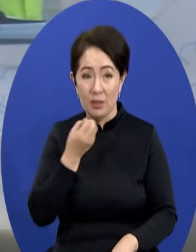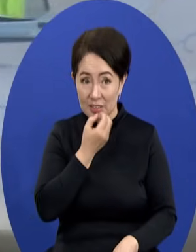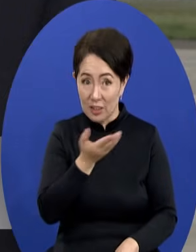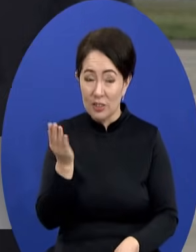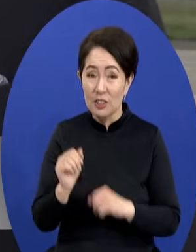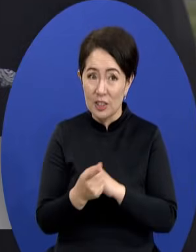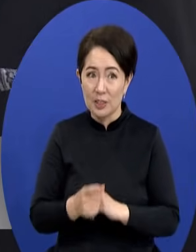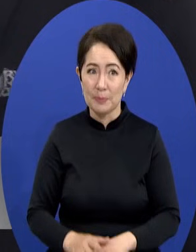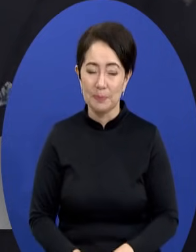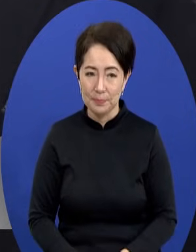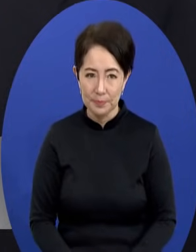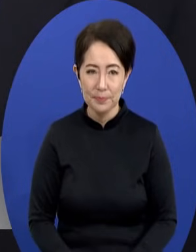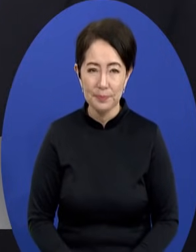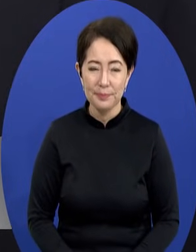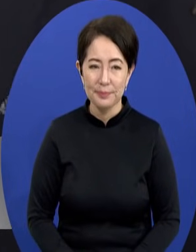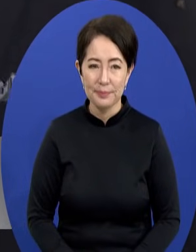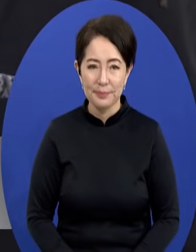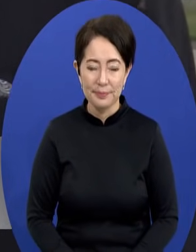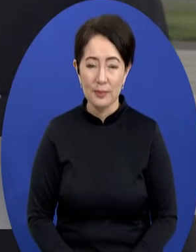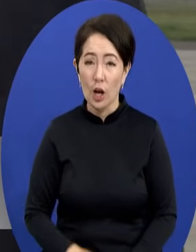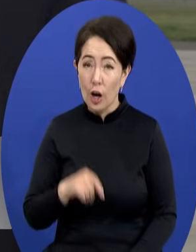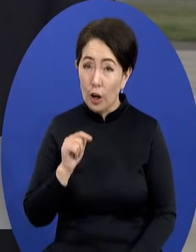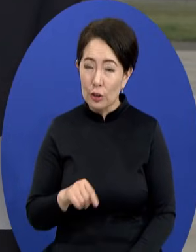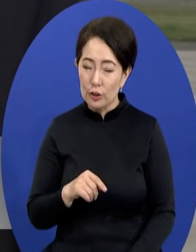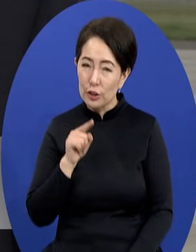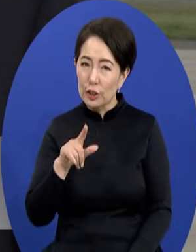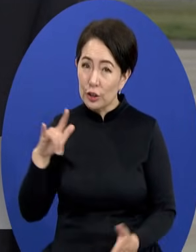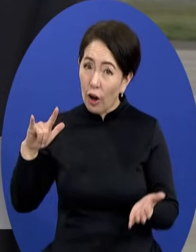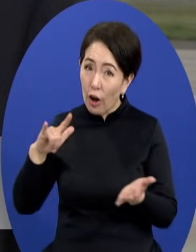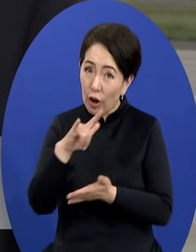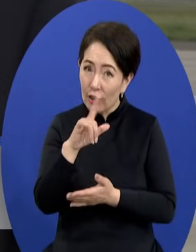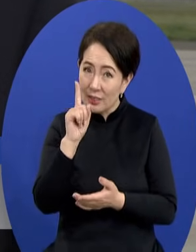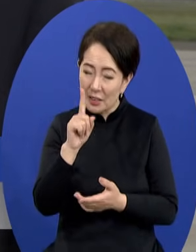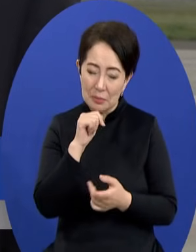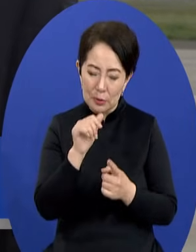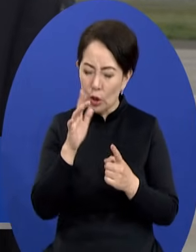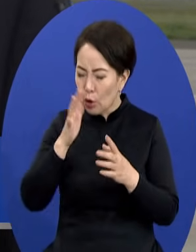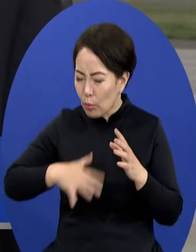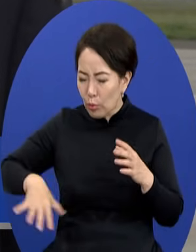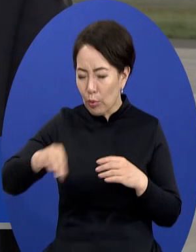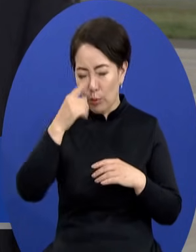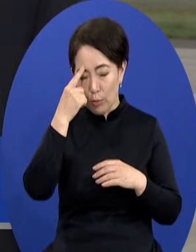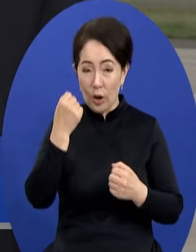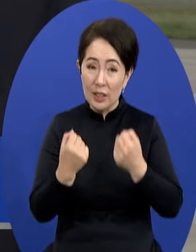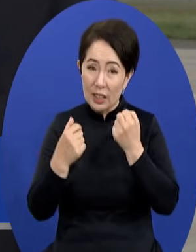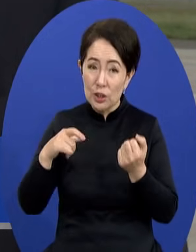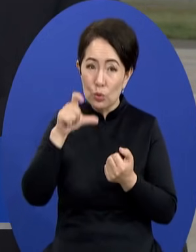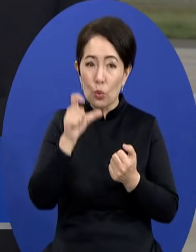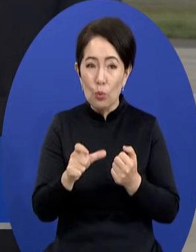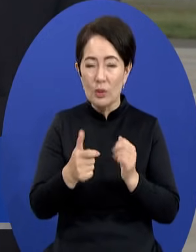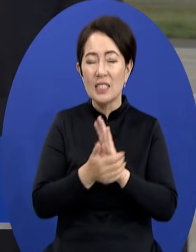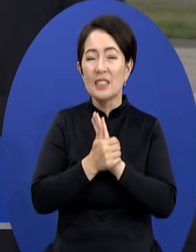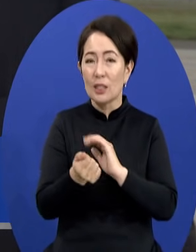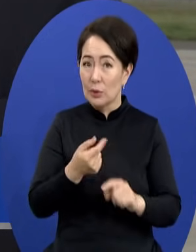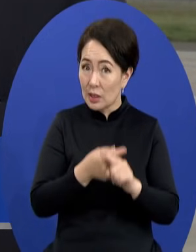юм аа. Өнөөдөр зөвхөн энэ онгоцны хувь төдийгүй Монголын нисэгчдийн ур чадварыг нэмэгдүүлэх, нисэгч болох